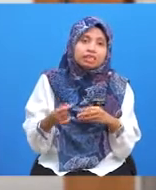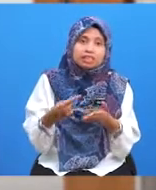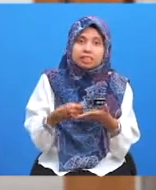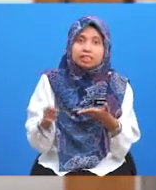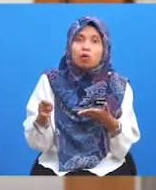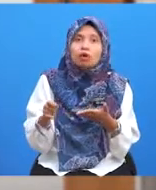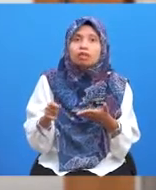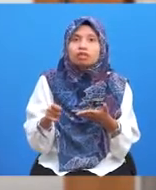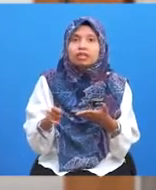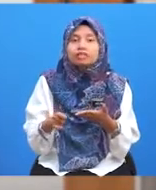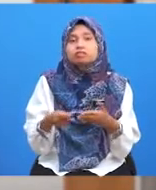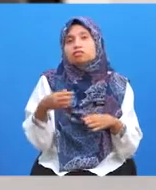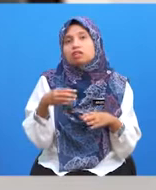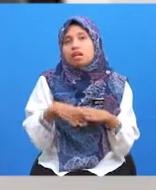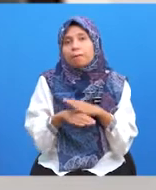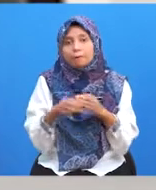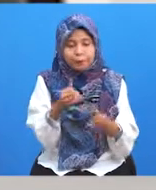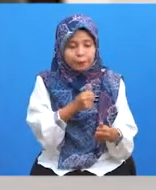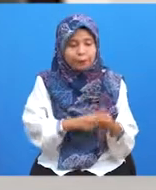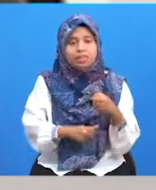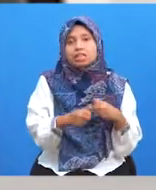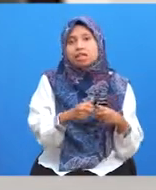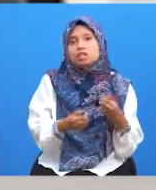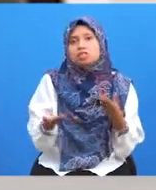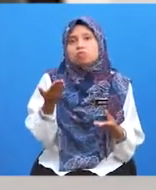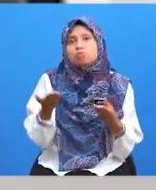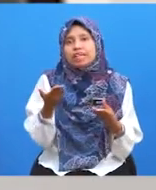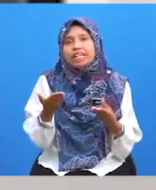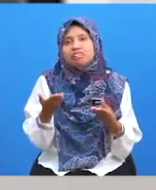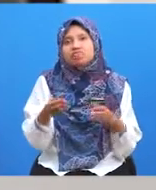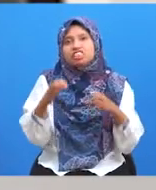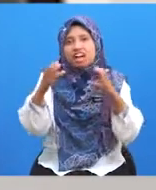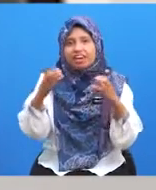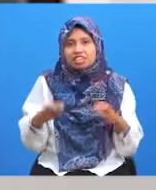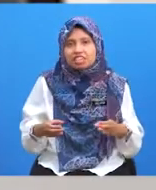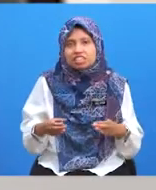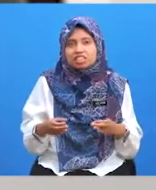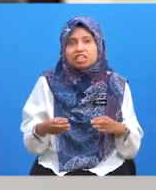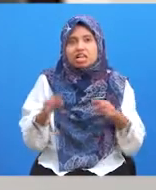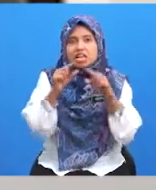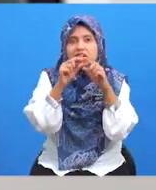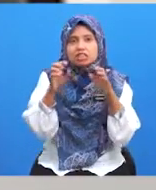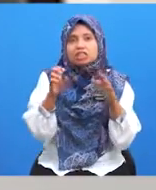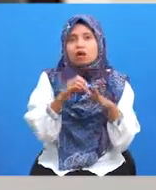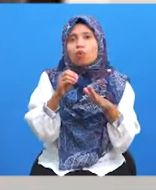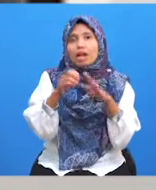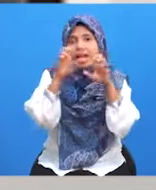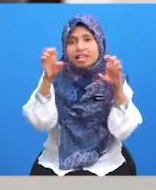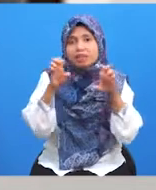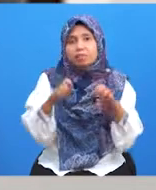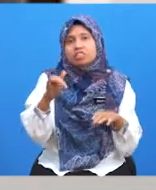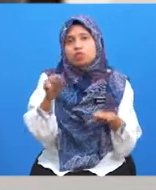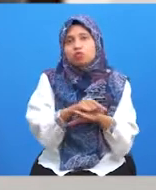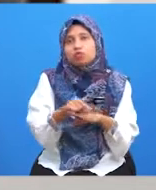sebuah pernyataan jadi berkemungkinan kaedah pemasaran atau elemen-elemen campurkan pemasaran yang